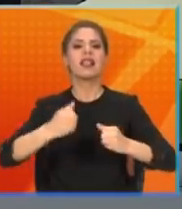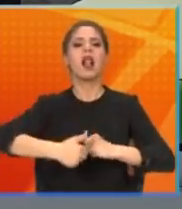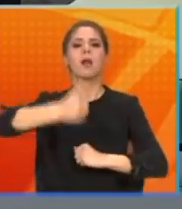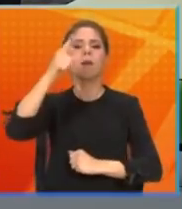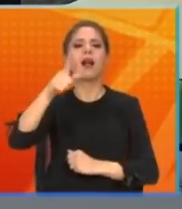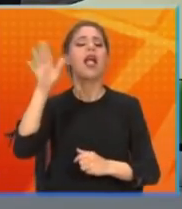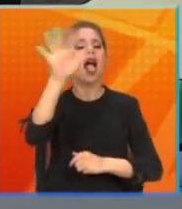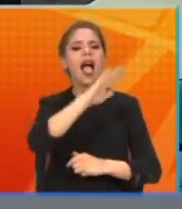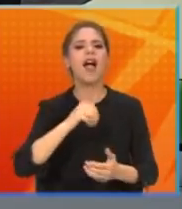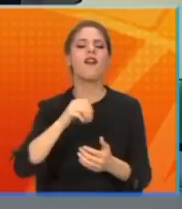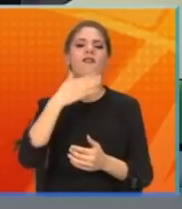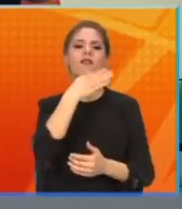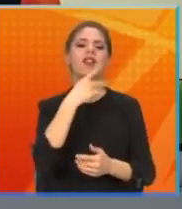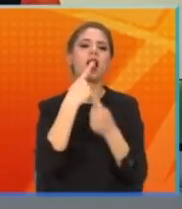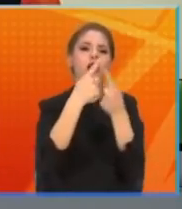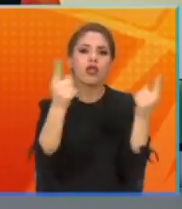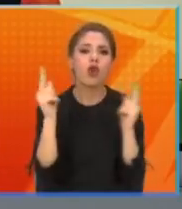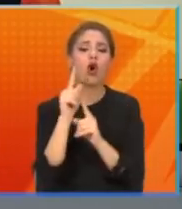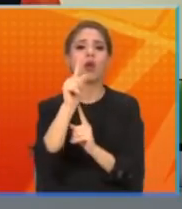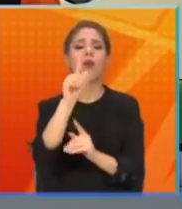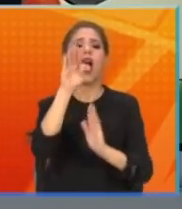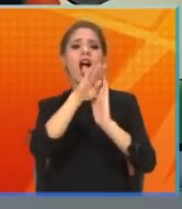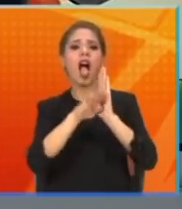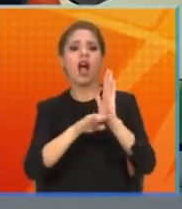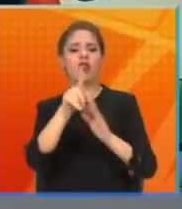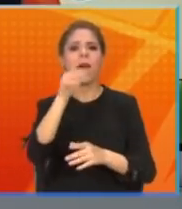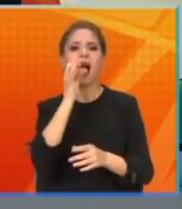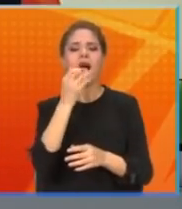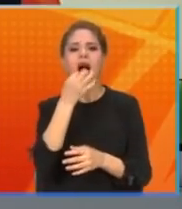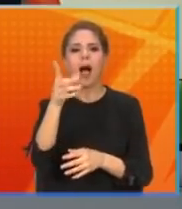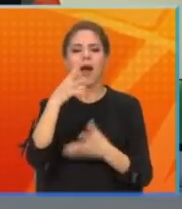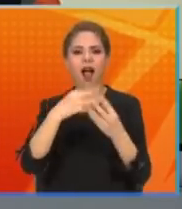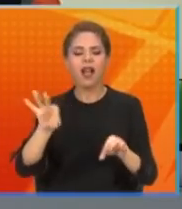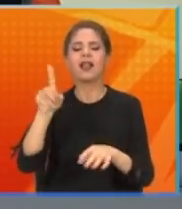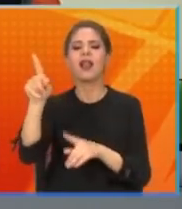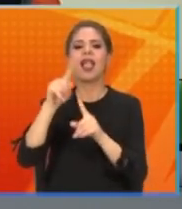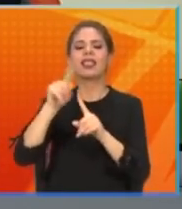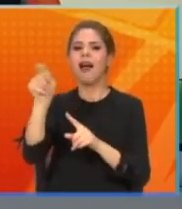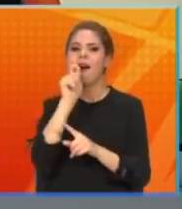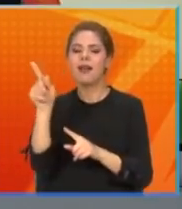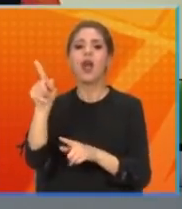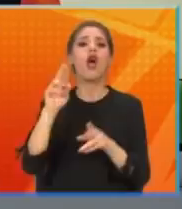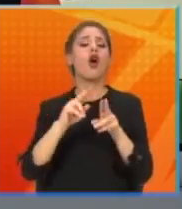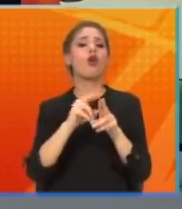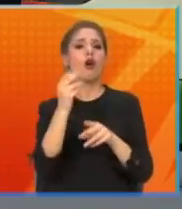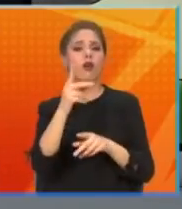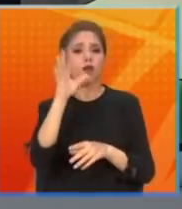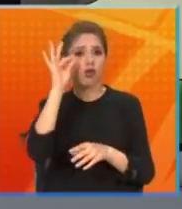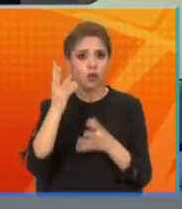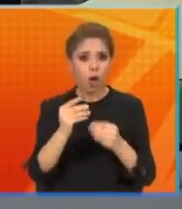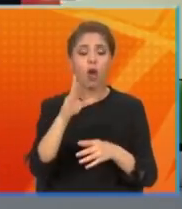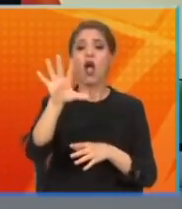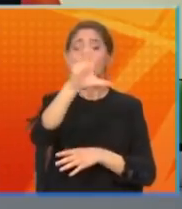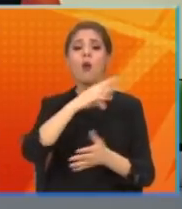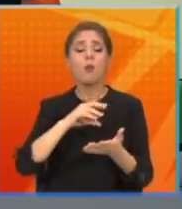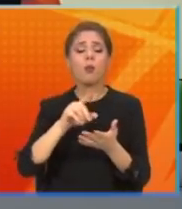Koca her fırsatta dile getiriyor. Bir aşamalar haberi derledi bugün Tahir İnan. Covid-19'dan şüphelenen ve tüm belirtileri